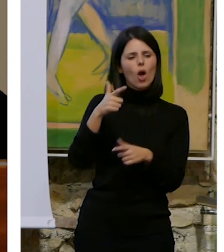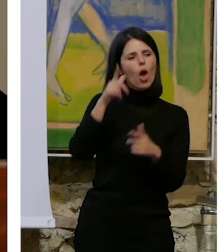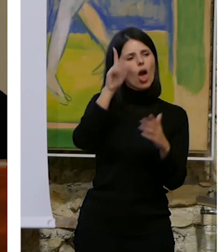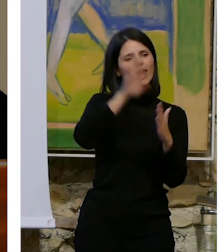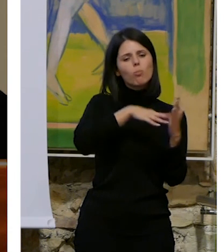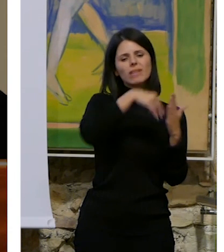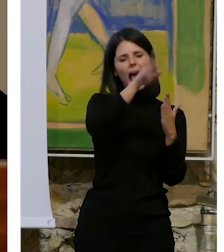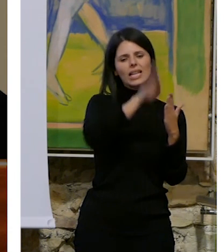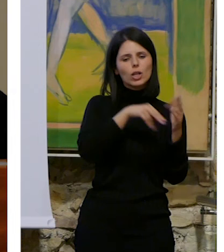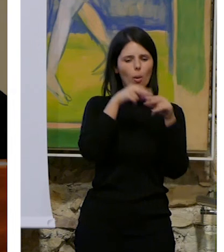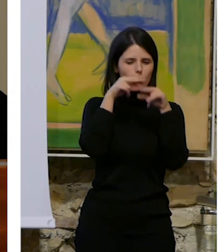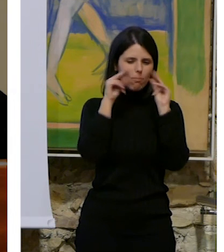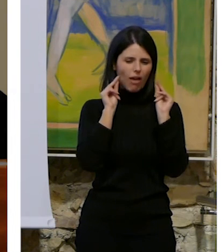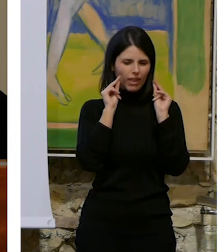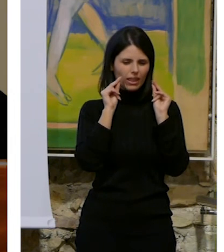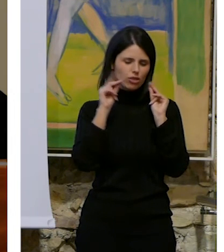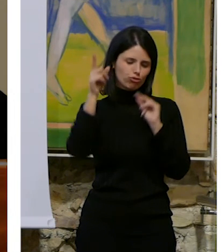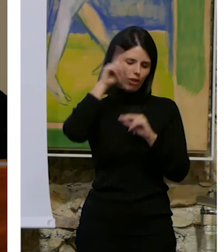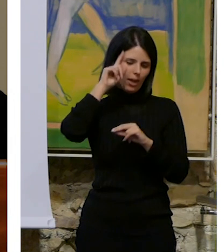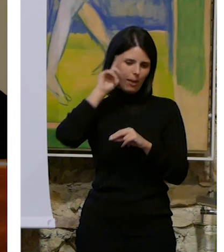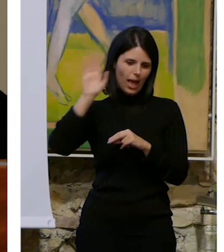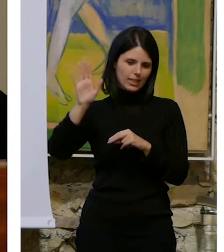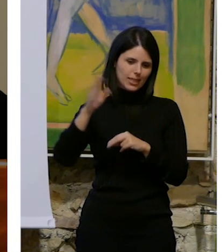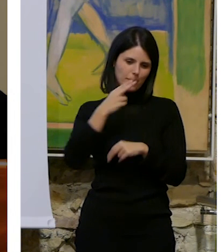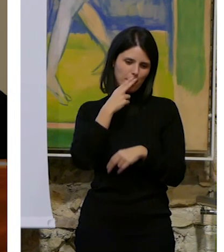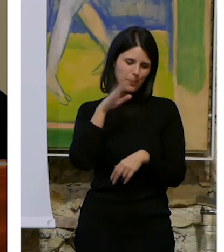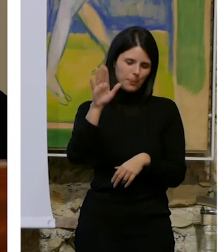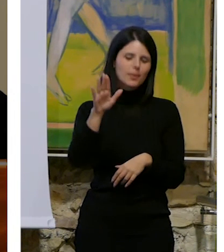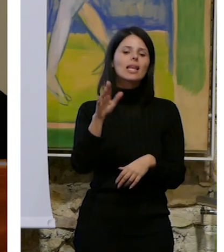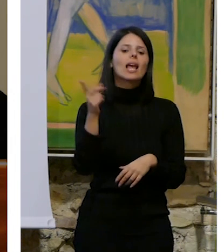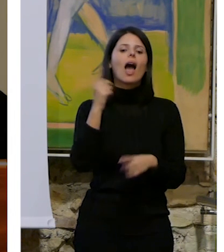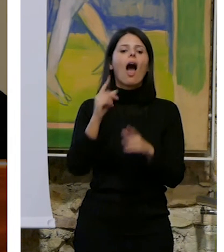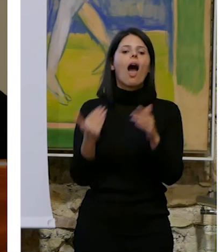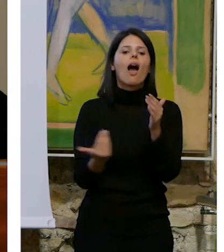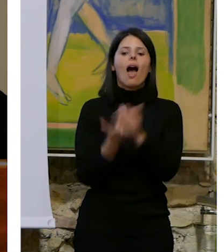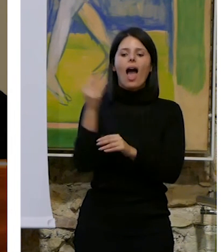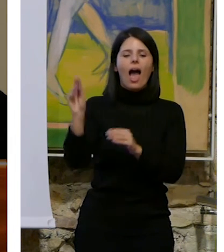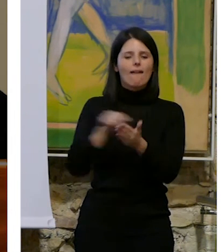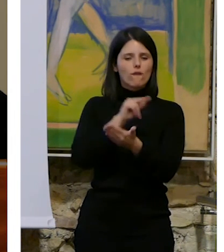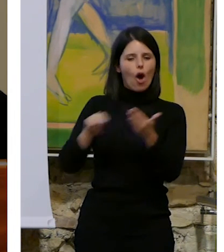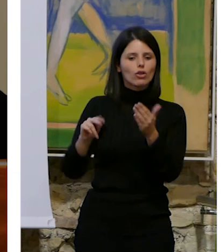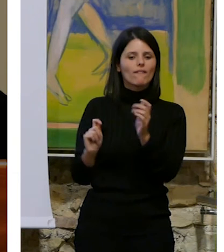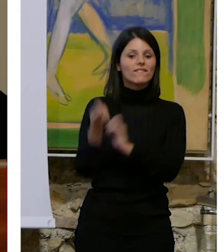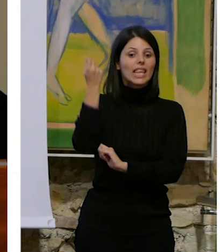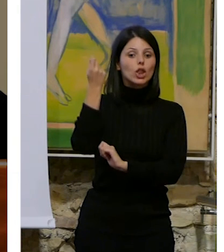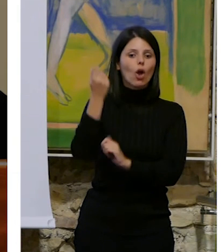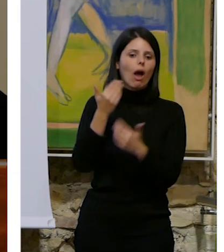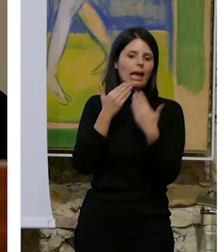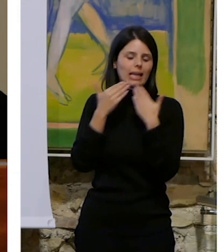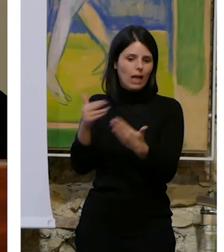i baffetti, quello terribile della Germania, aveva vinto le elezioni grazie al